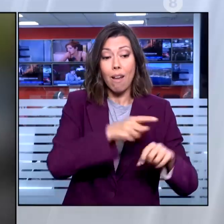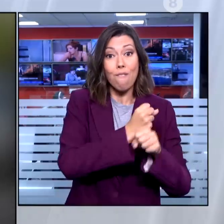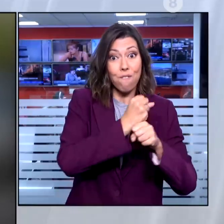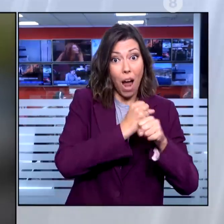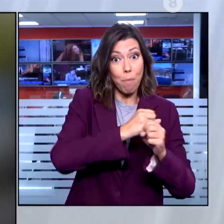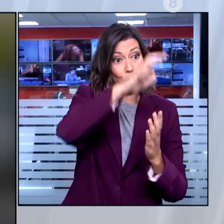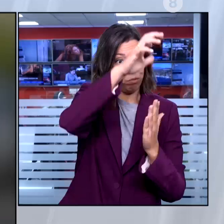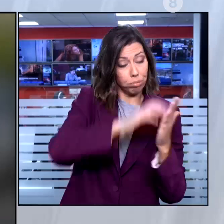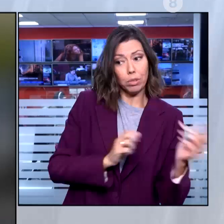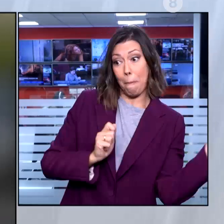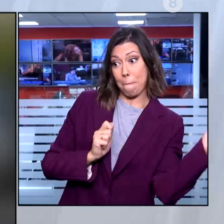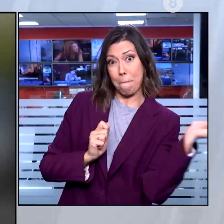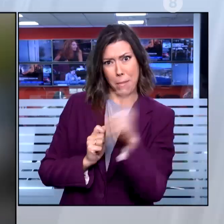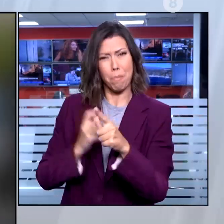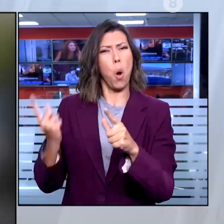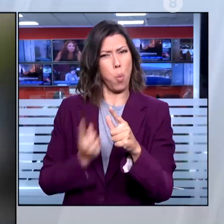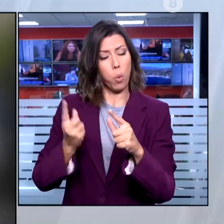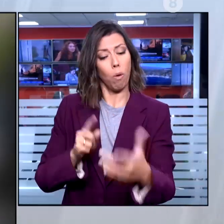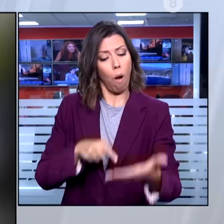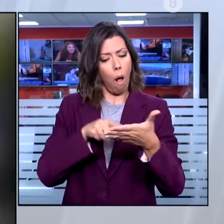για την εκτέλεση της συνταγογράφησης.